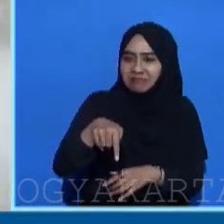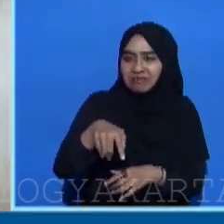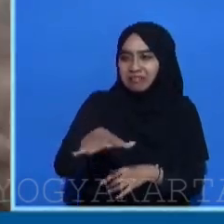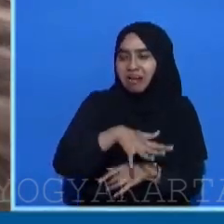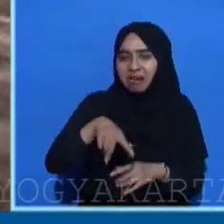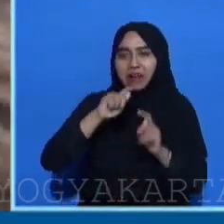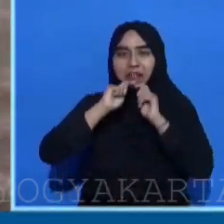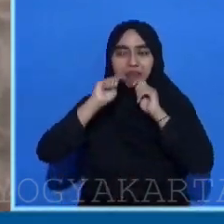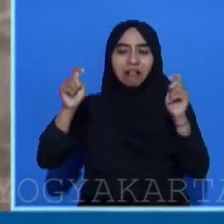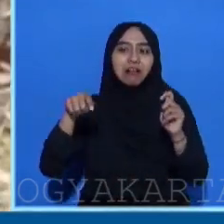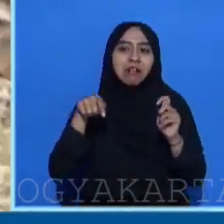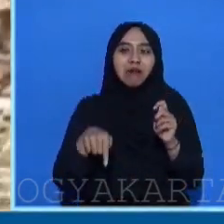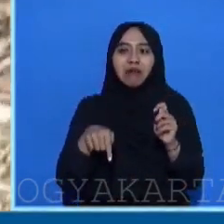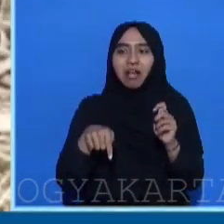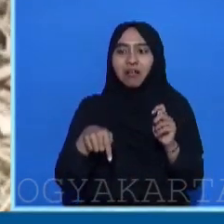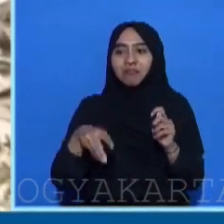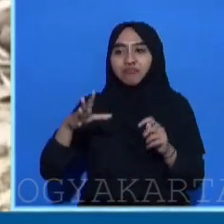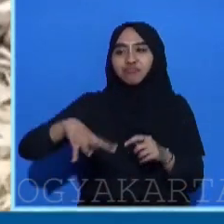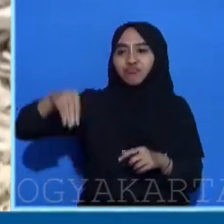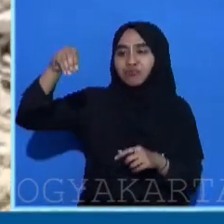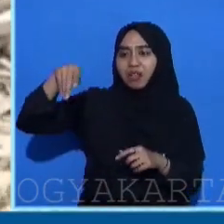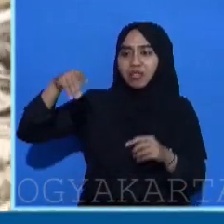dan ingkang dadospun